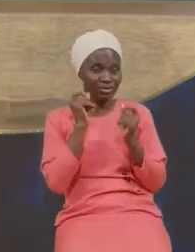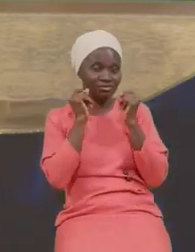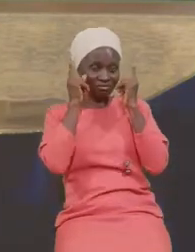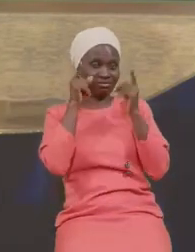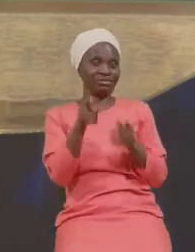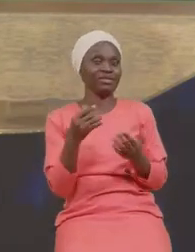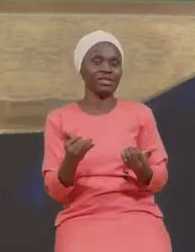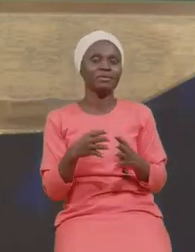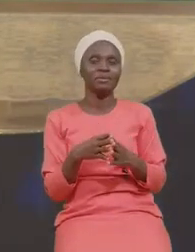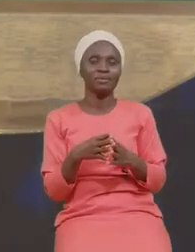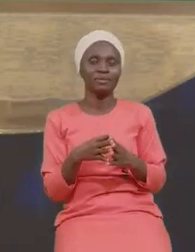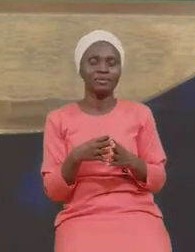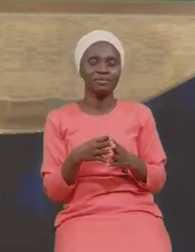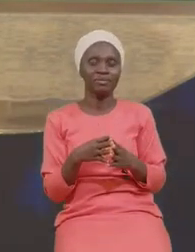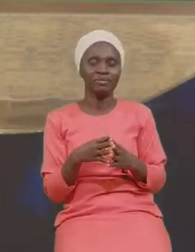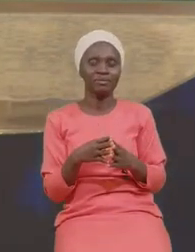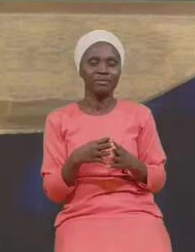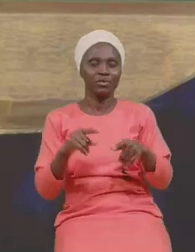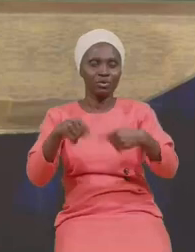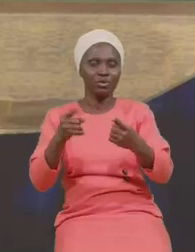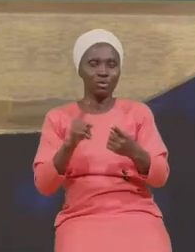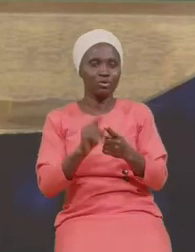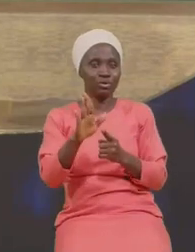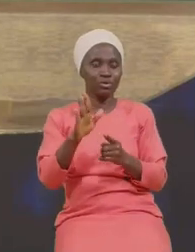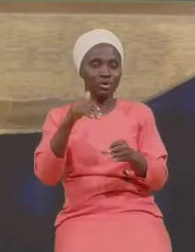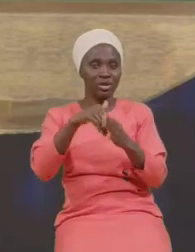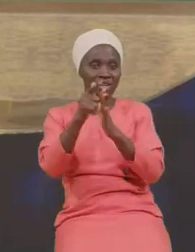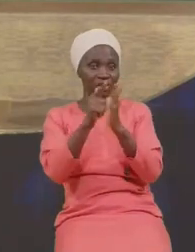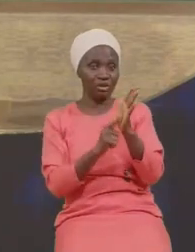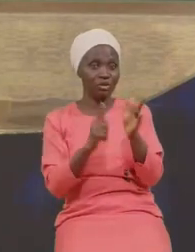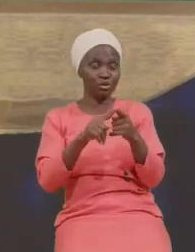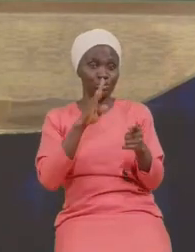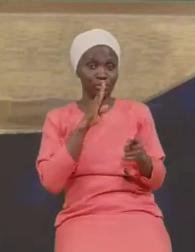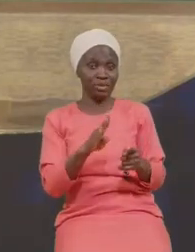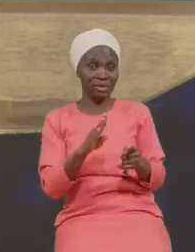surprendre peut-être vous allez vers votre